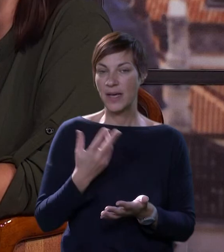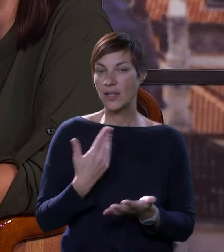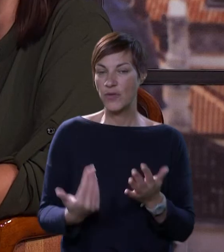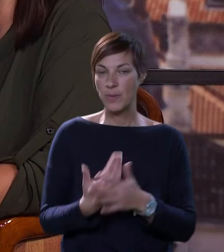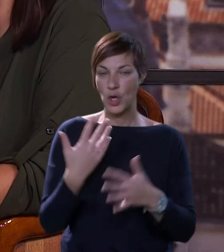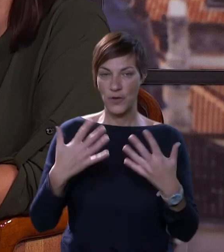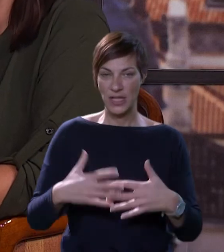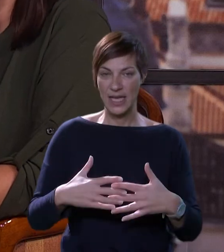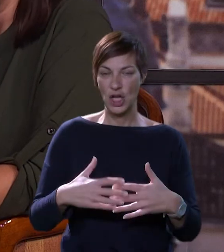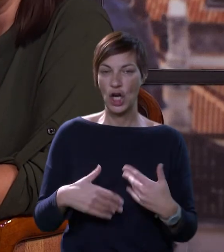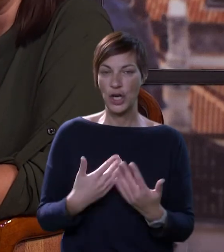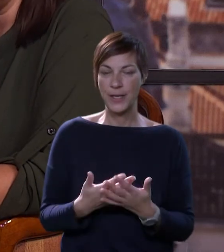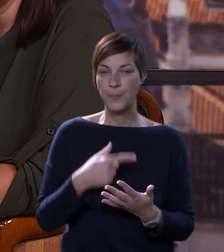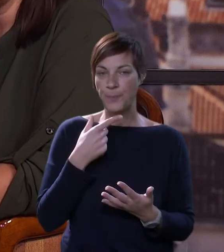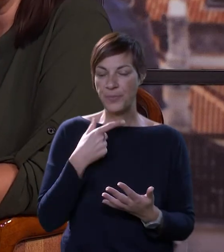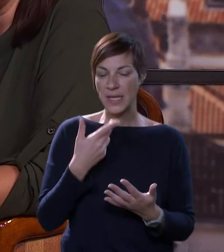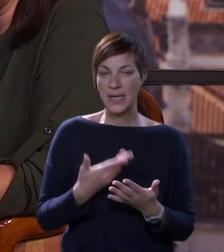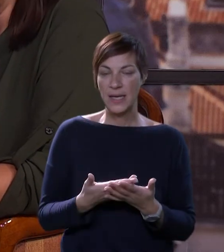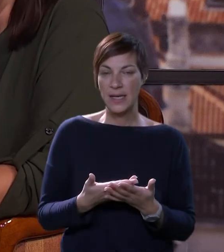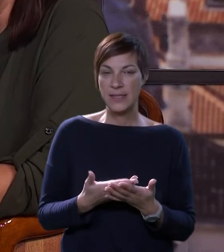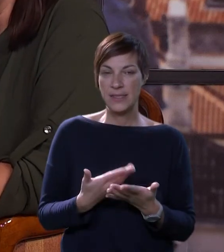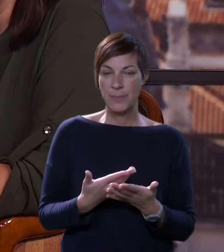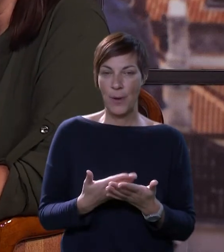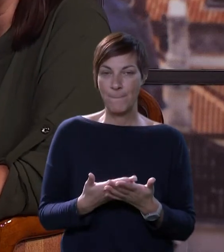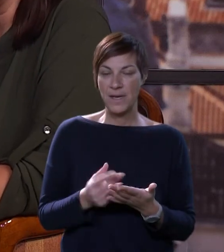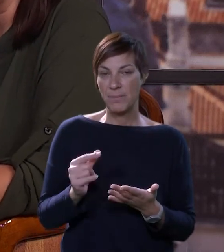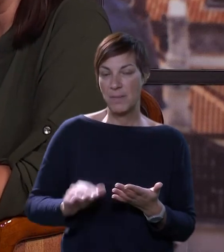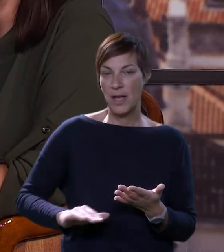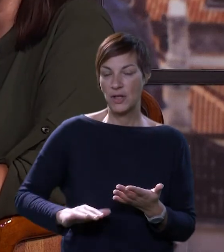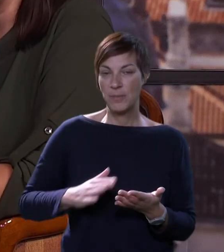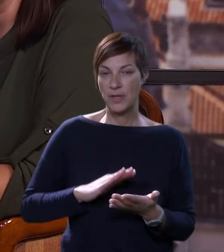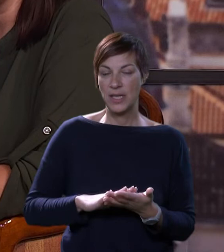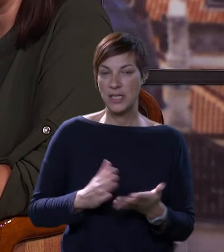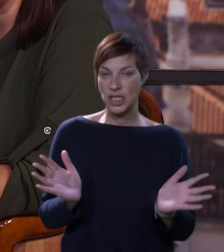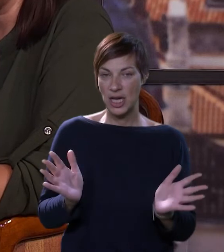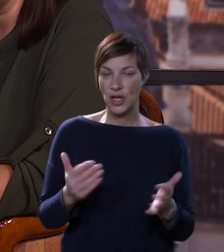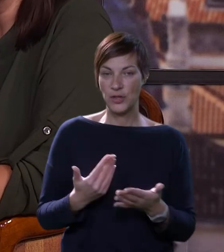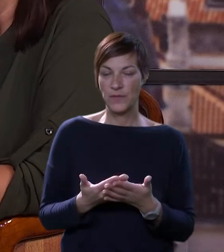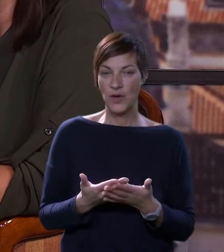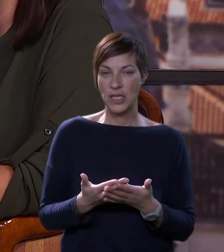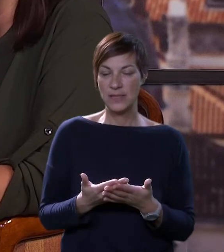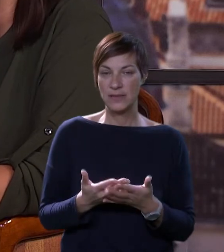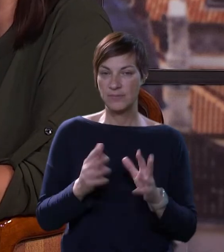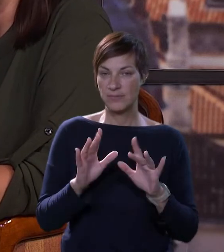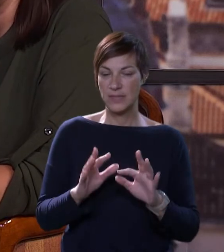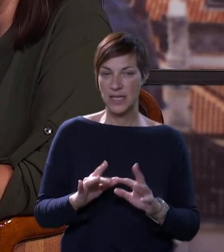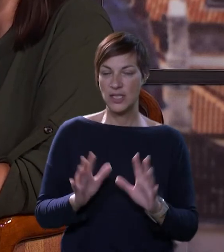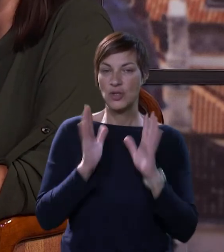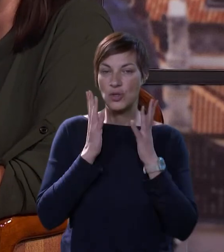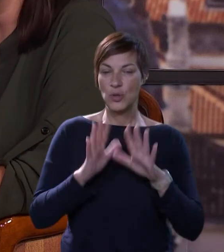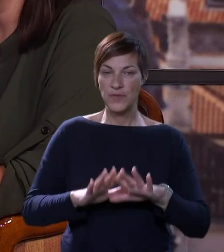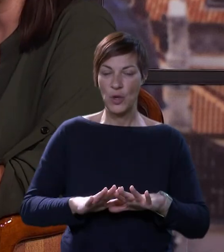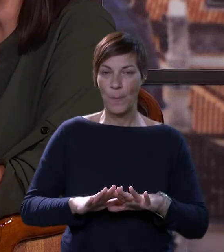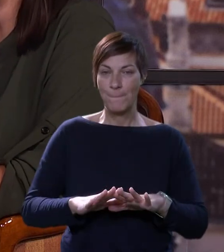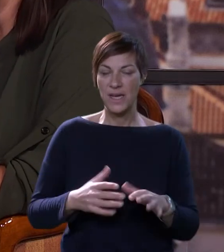o novoj tehnologiji, recimo primjer malodobno dijete želi otvoriti neku račun na nekoj